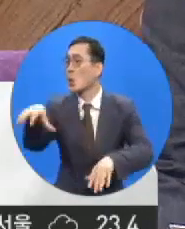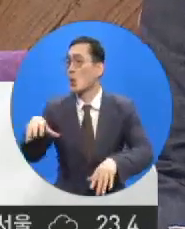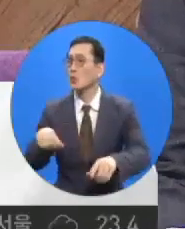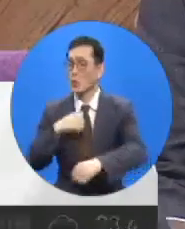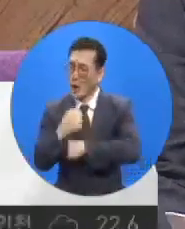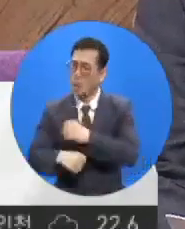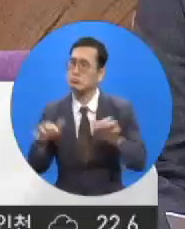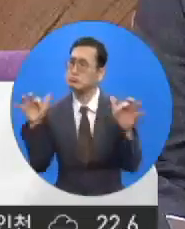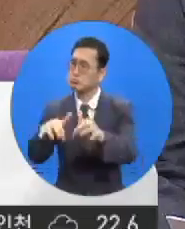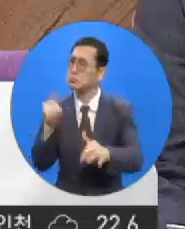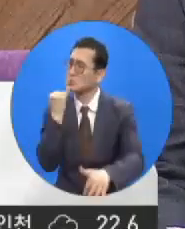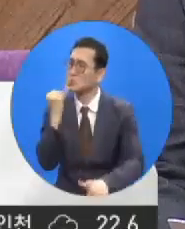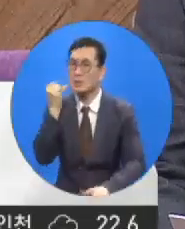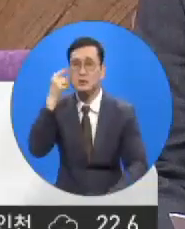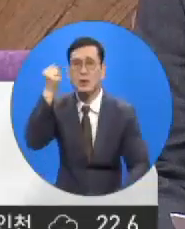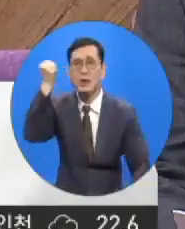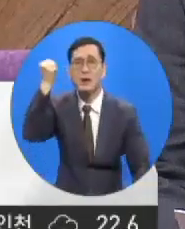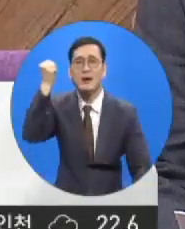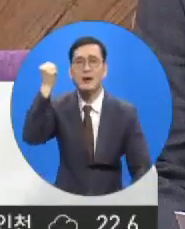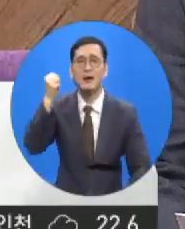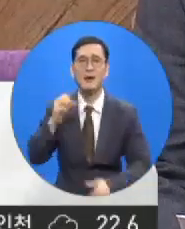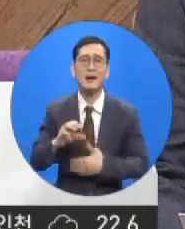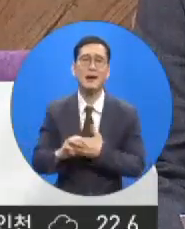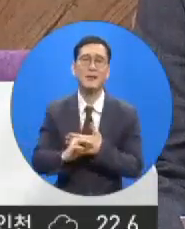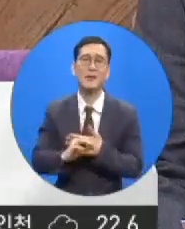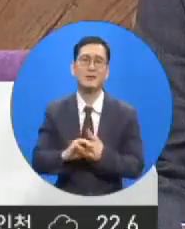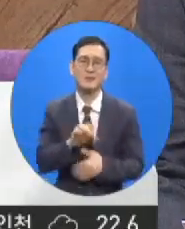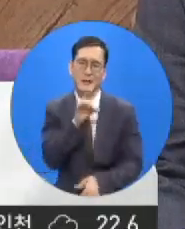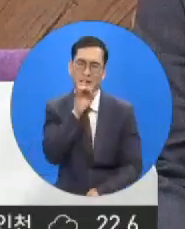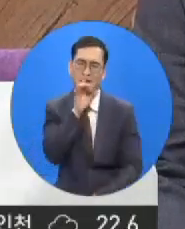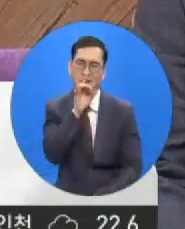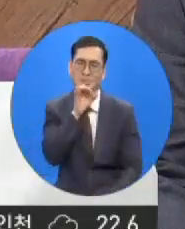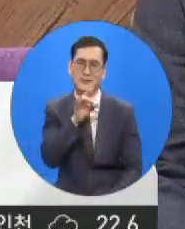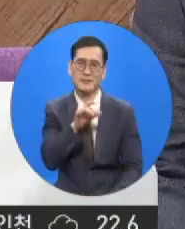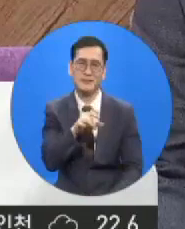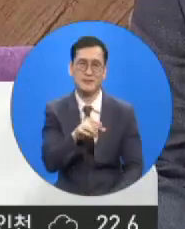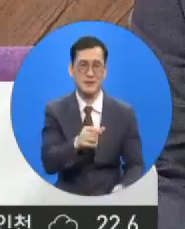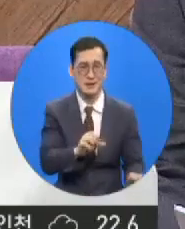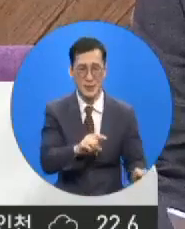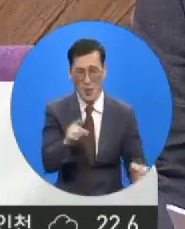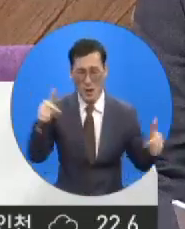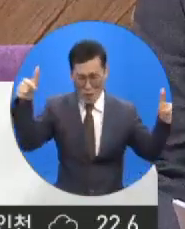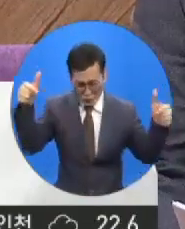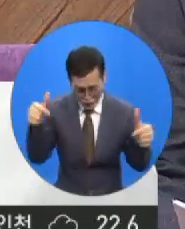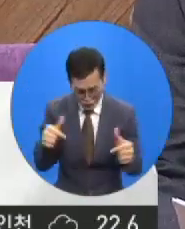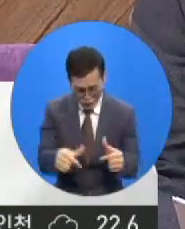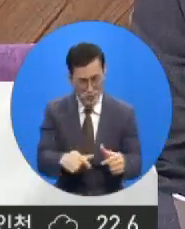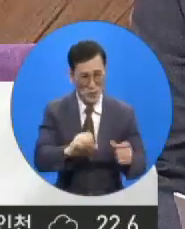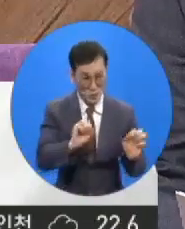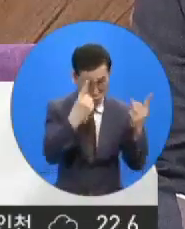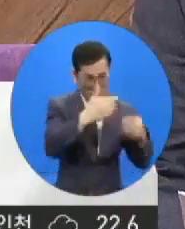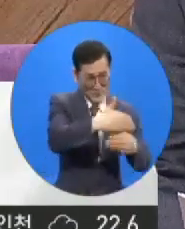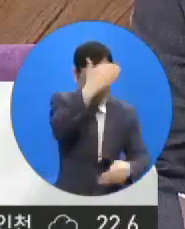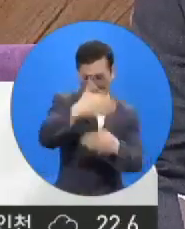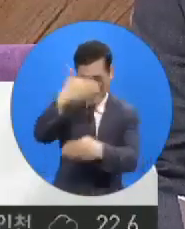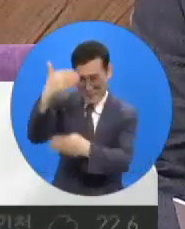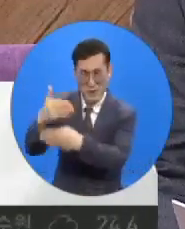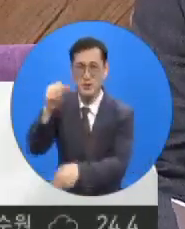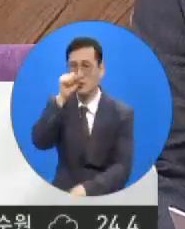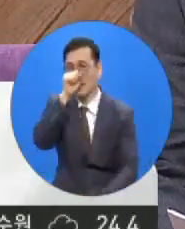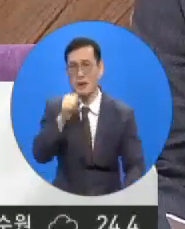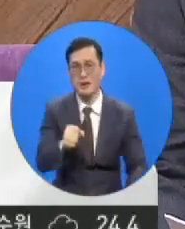방역의 느슨함이 좀 가해지는 그런 판단이 되지 않았을까 해서 조금 뭐 안타깝고 다시 재검토해 보시는 게 어떨까